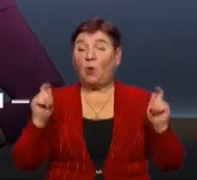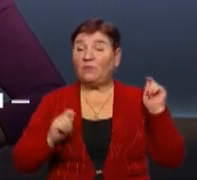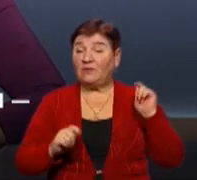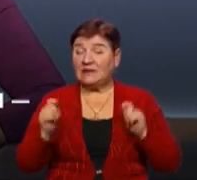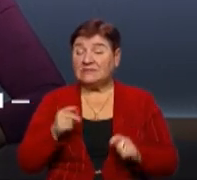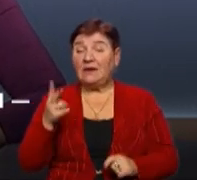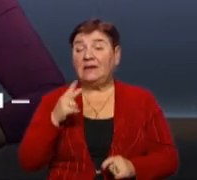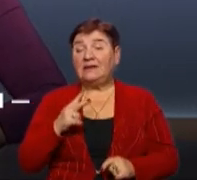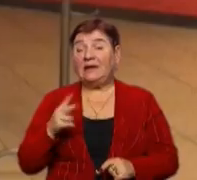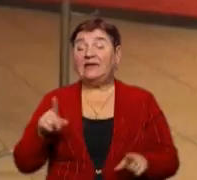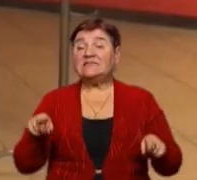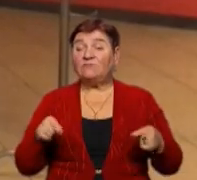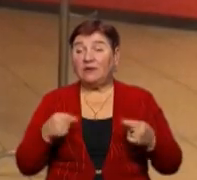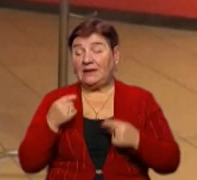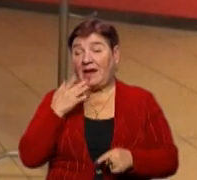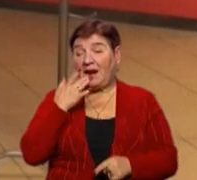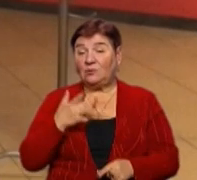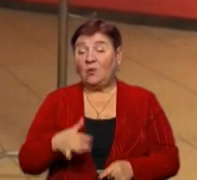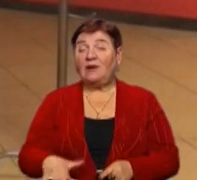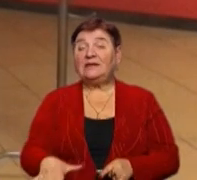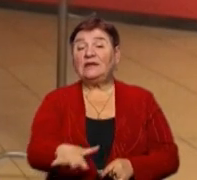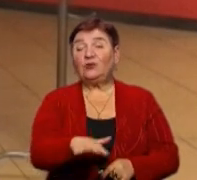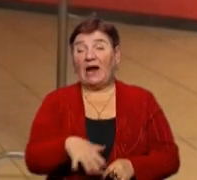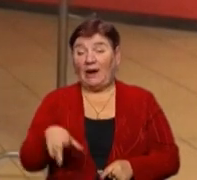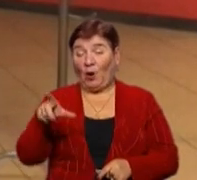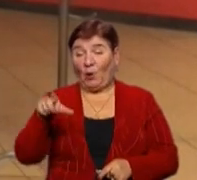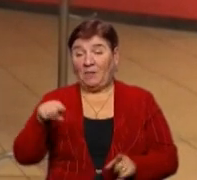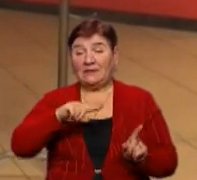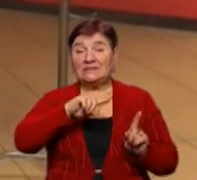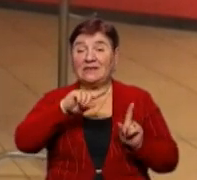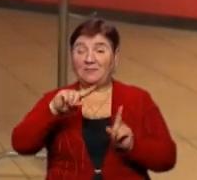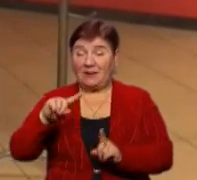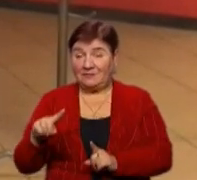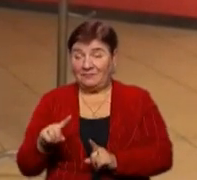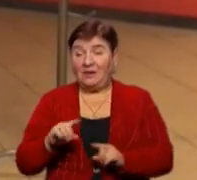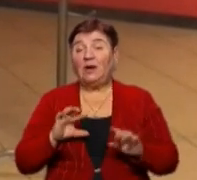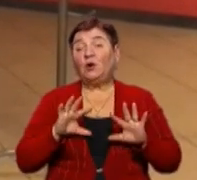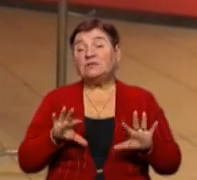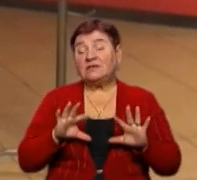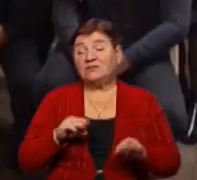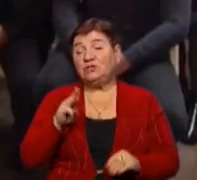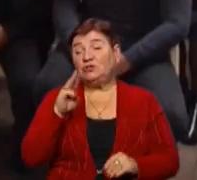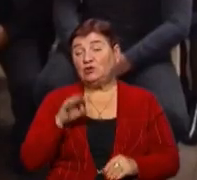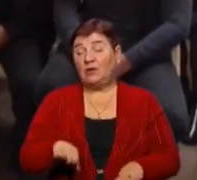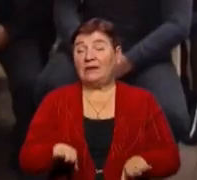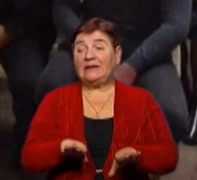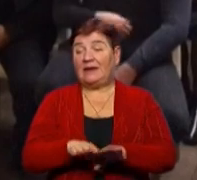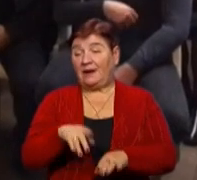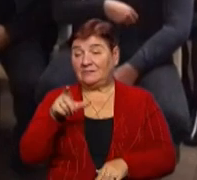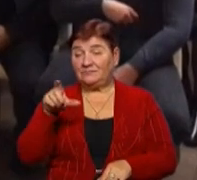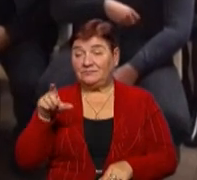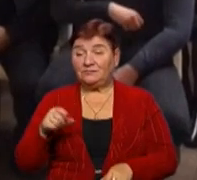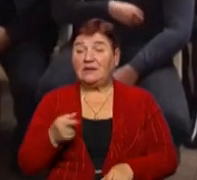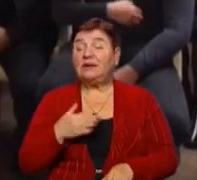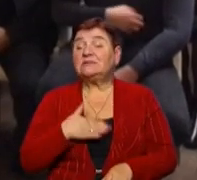і створили Раду територіальних громад Закарпаття. Тож, розкажіть, що це таке Рада територіальних громад